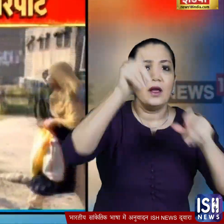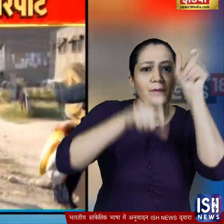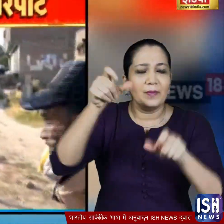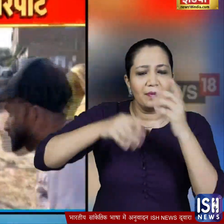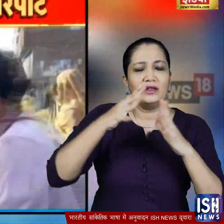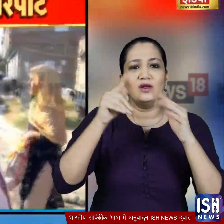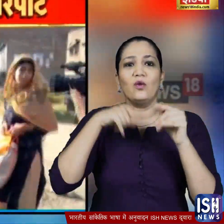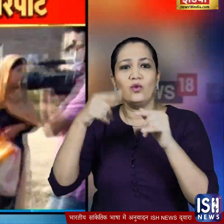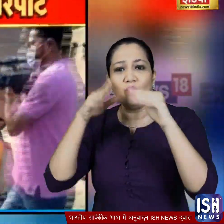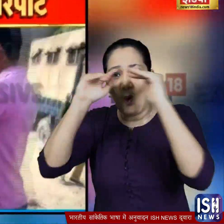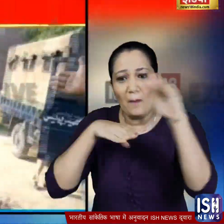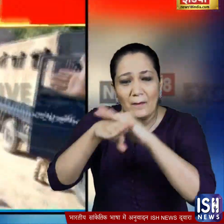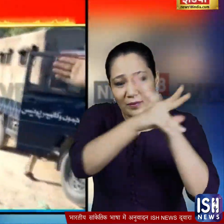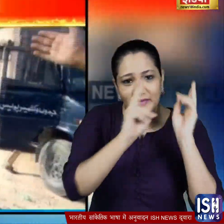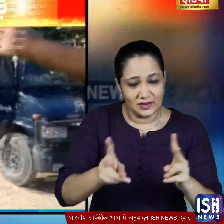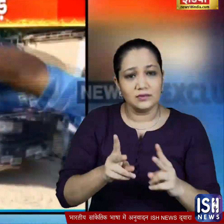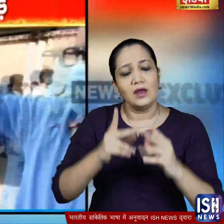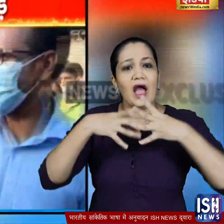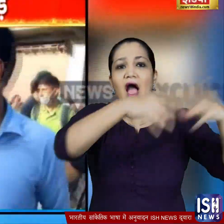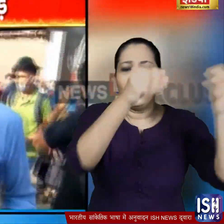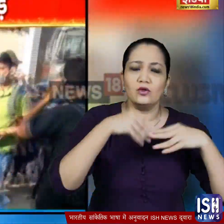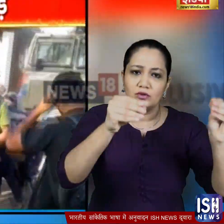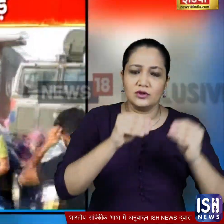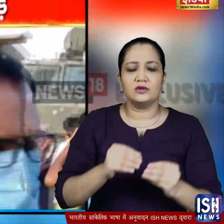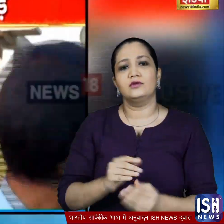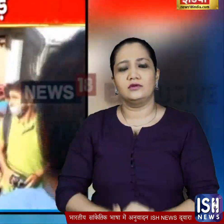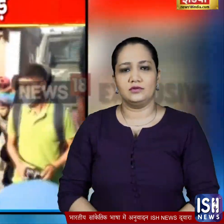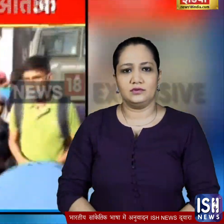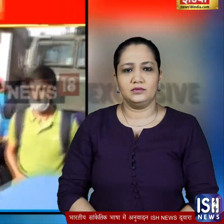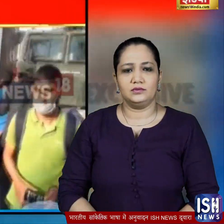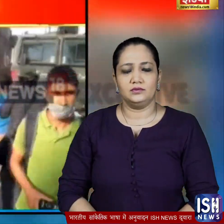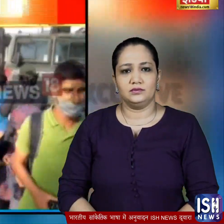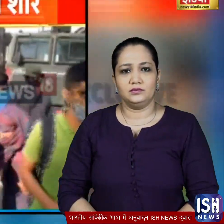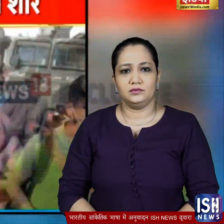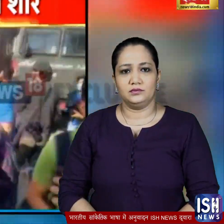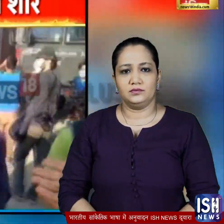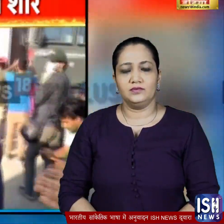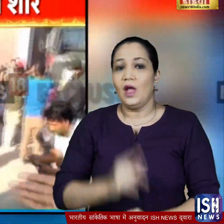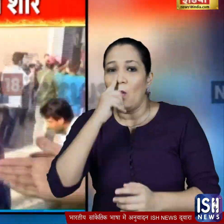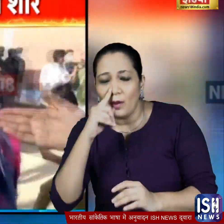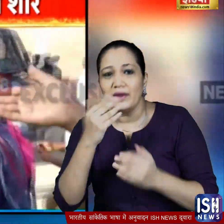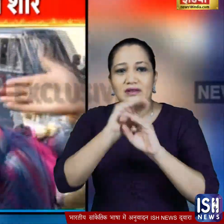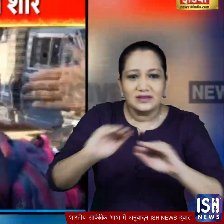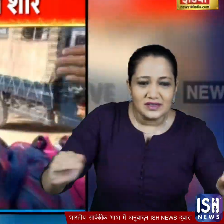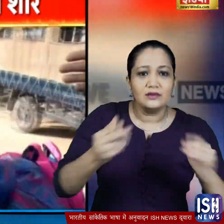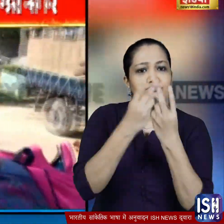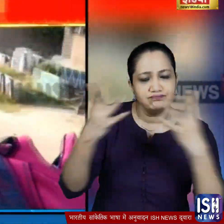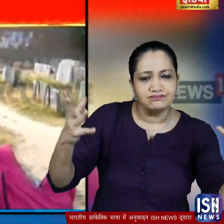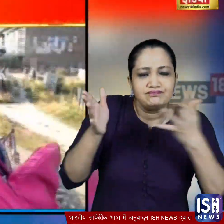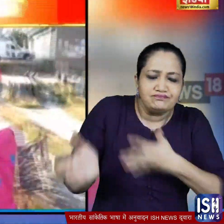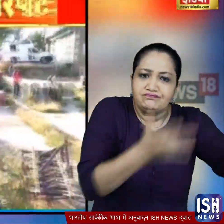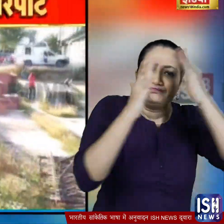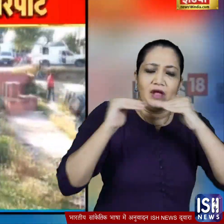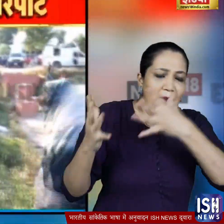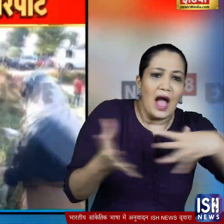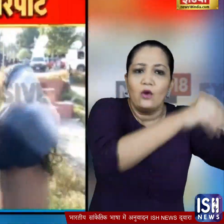हुए थे, एनकाउंटर स्पॉट पे उनको अब बाहर निकाला जा रहा है। उसमें कुछ महिलाएं भी हैं और कुछ बच्चे भी हैं। देख सकते हैं आप, ये उसी एरिया